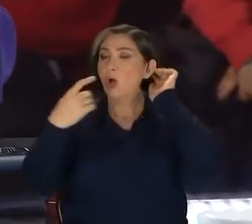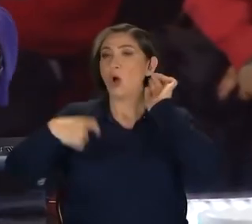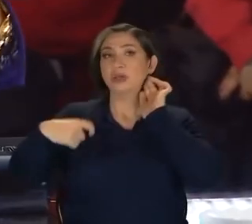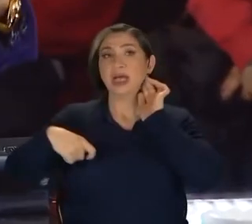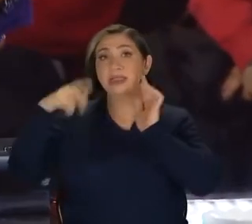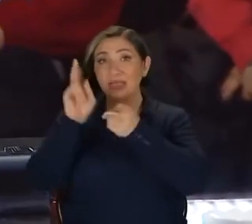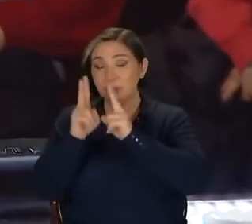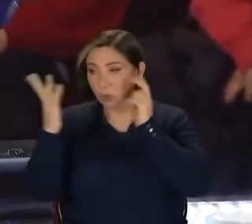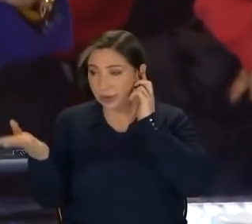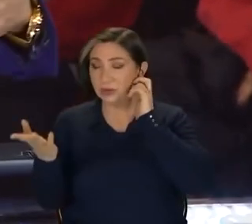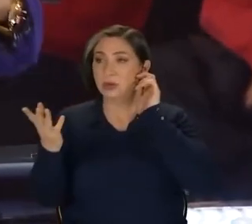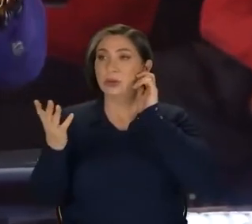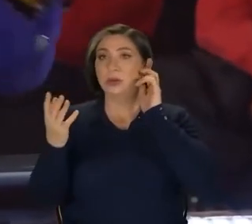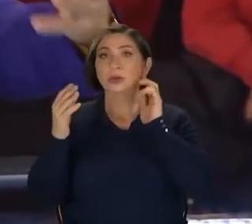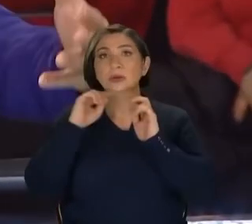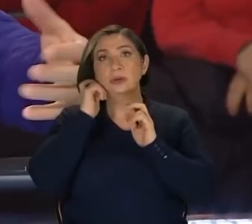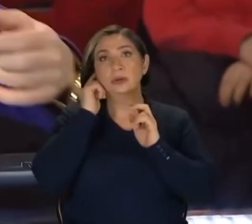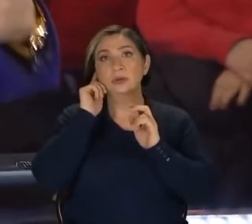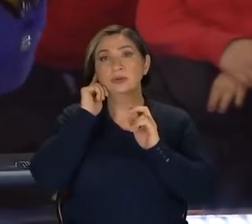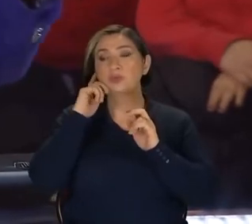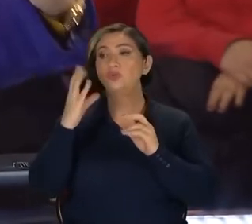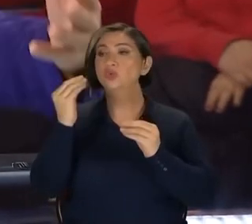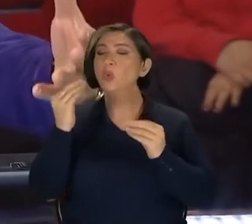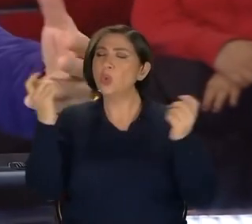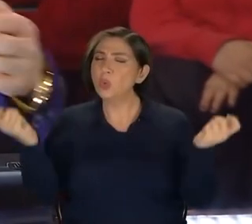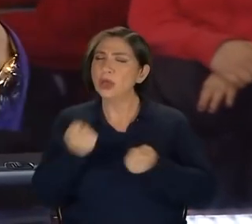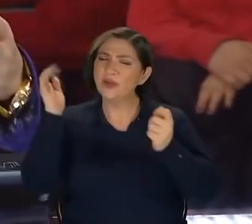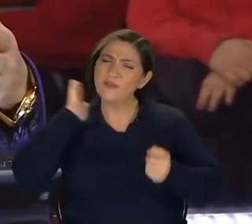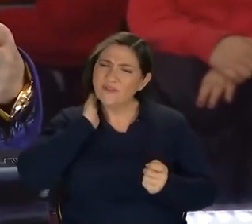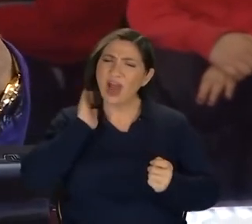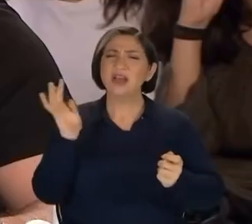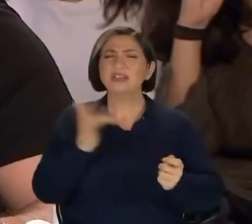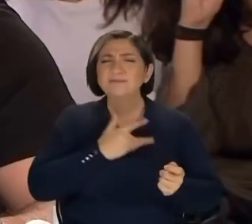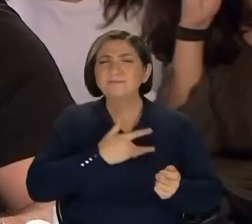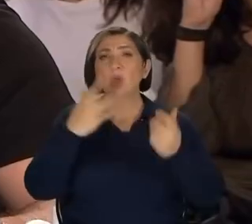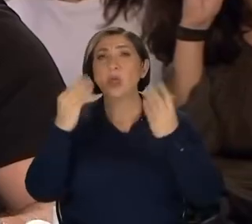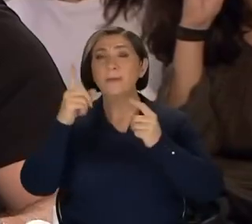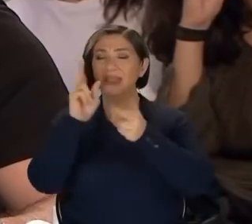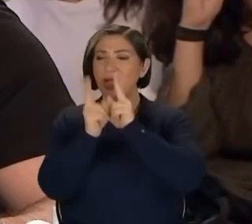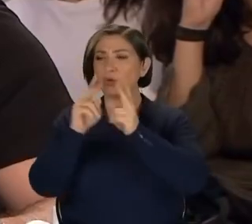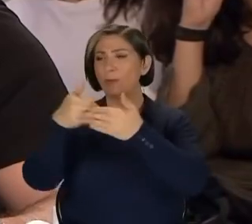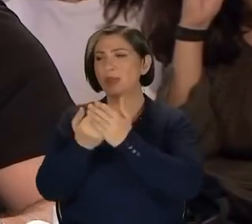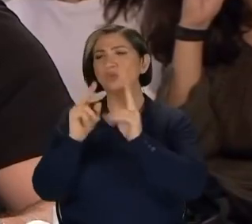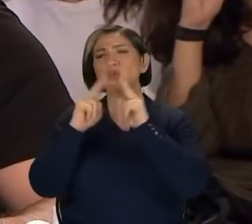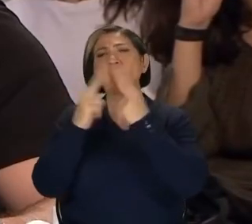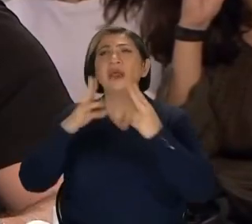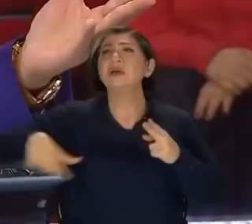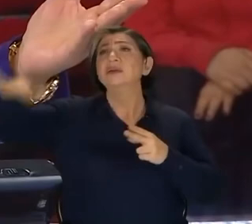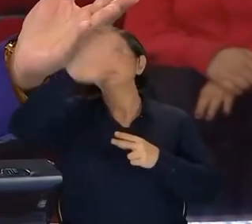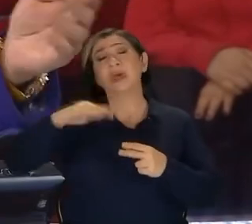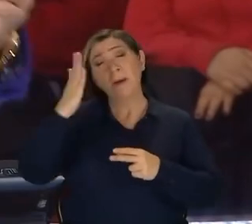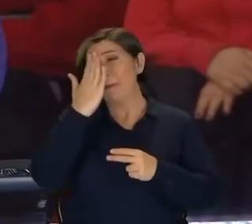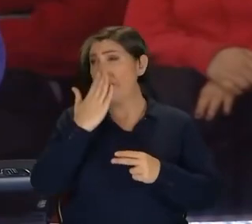özel tiyatroların çok vefakar, cefakar insanlar olmasının nedeni. Ama bir tiyatro bileti dünyanın hiçbir